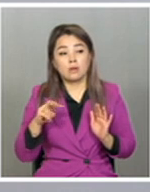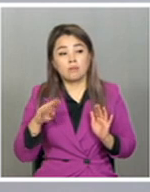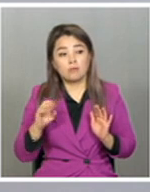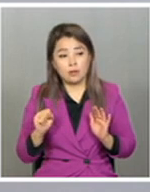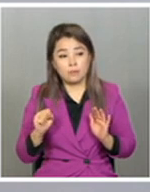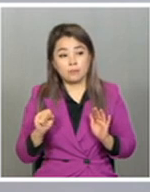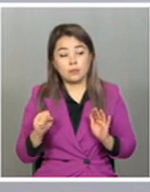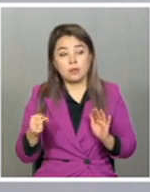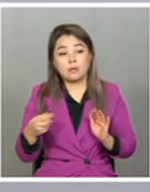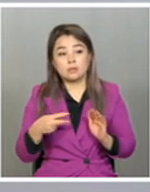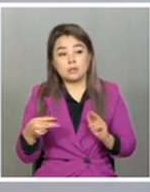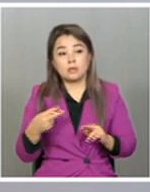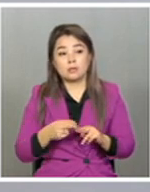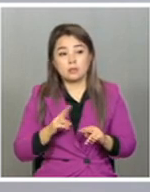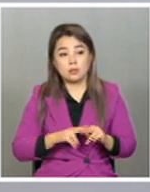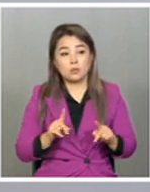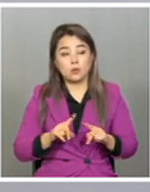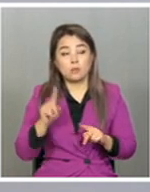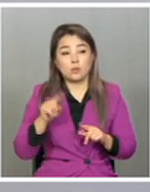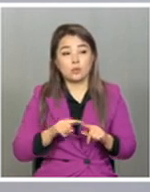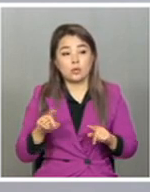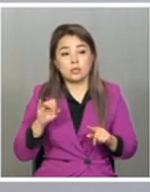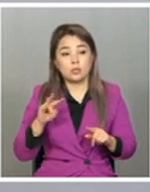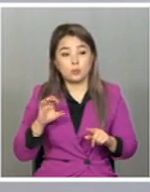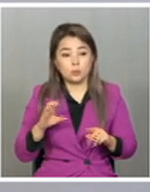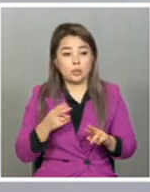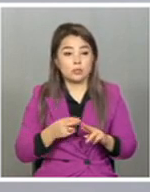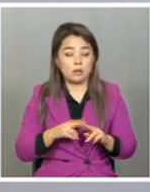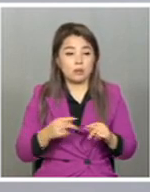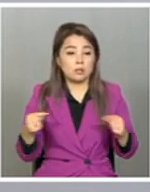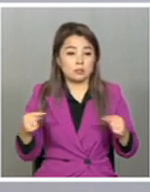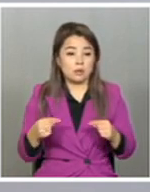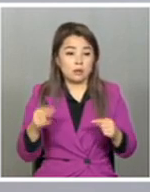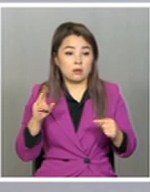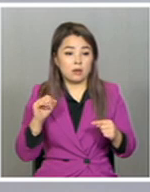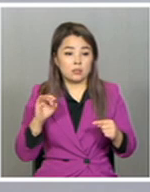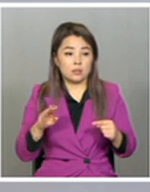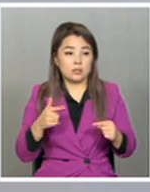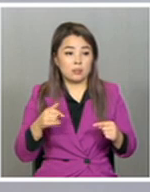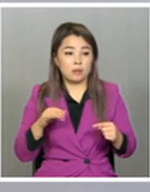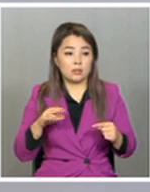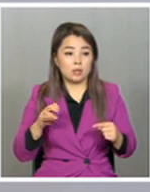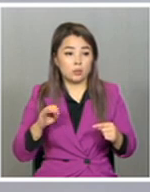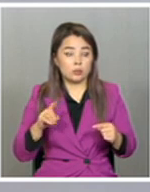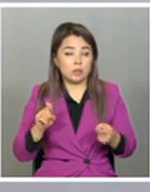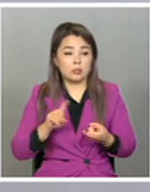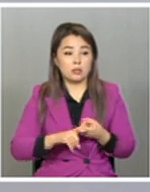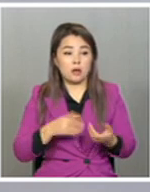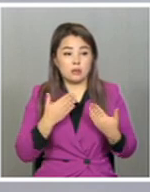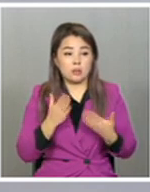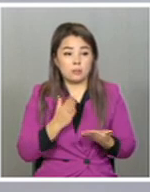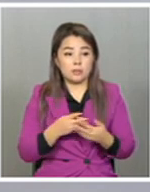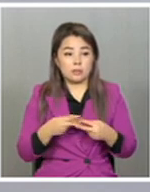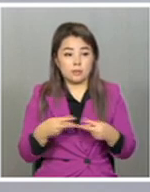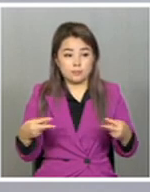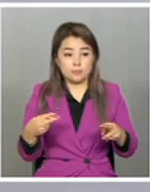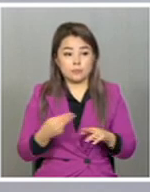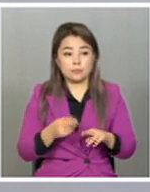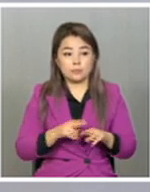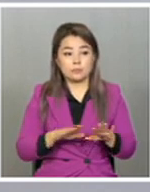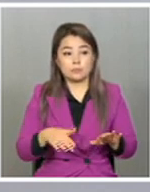қарастырамыз. Яғни бұл бұрыштың синусы оған қарсы жатқан катеттің гипотенузаға қатынасына тең. Бұл жерде